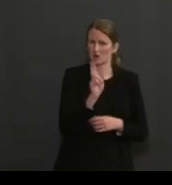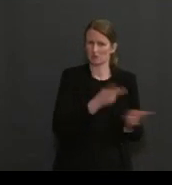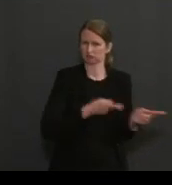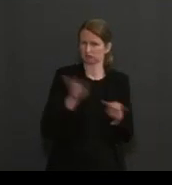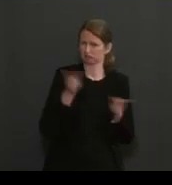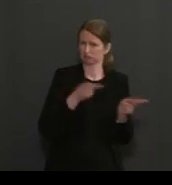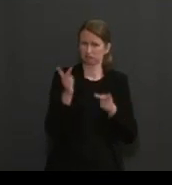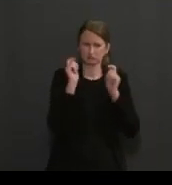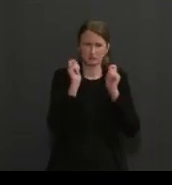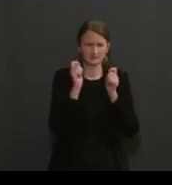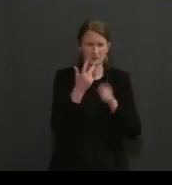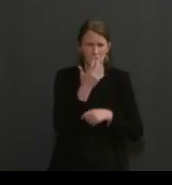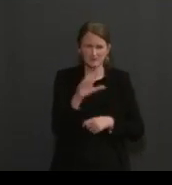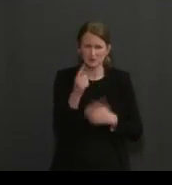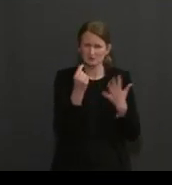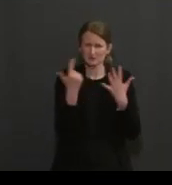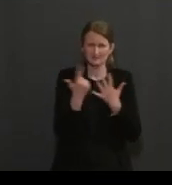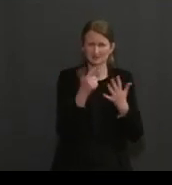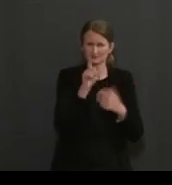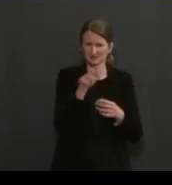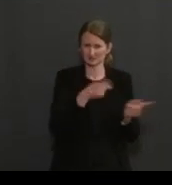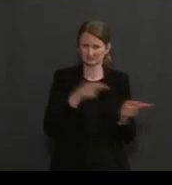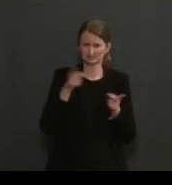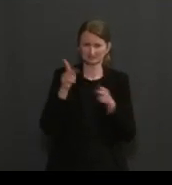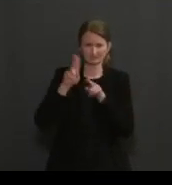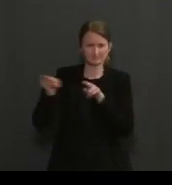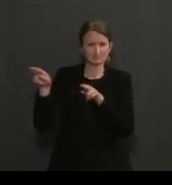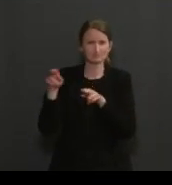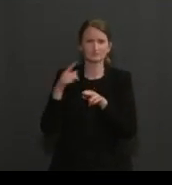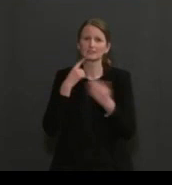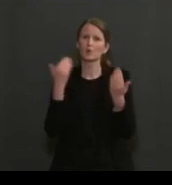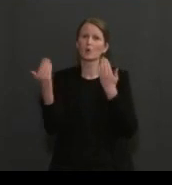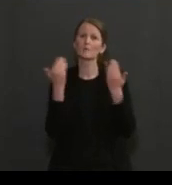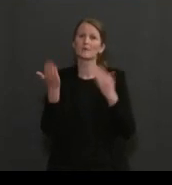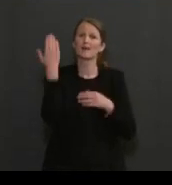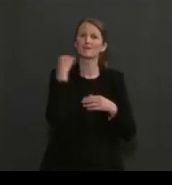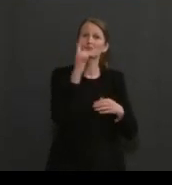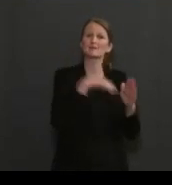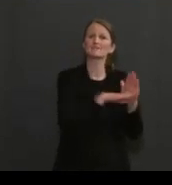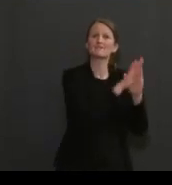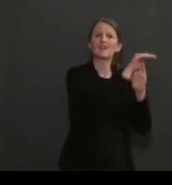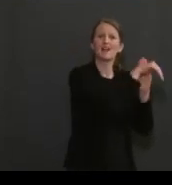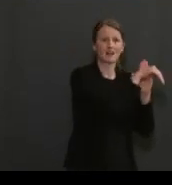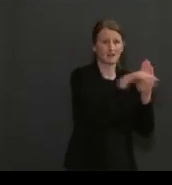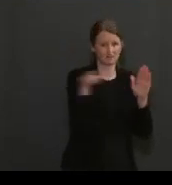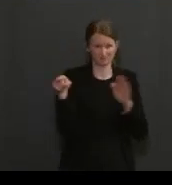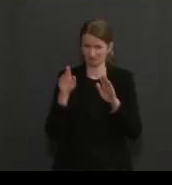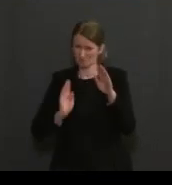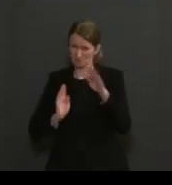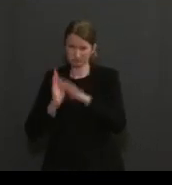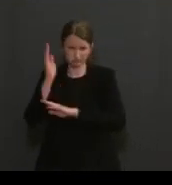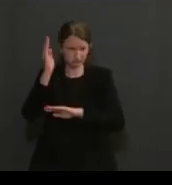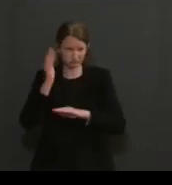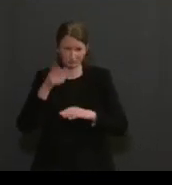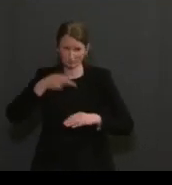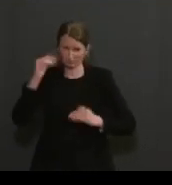39% de plus que le pic de la première vague. Par contre, au cours de la semaine dernière, la moyenne